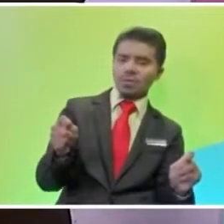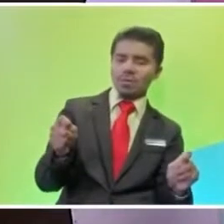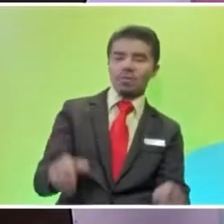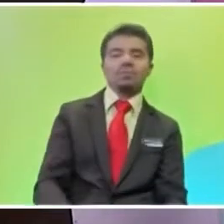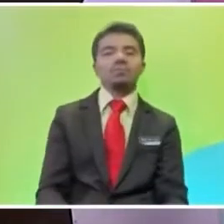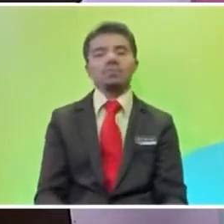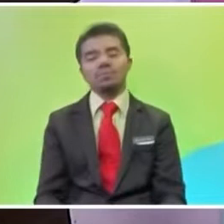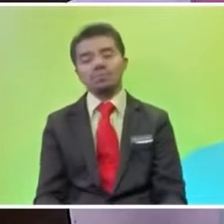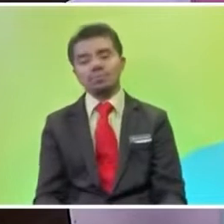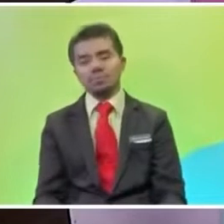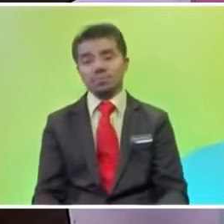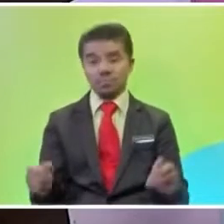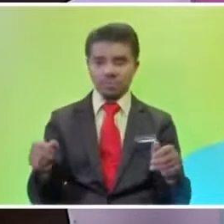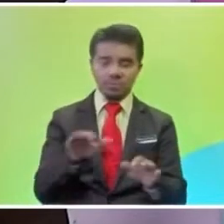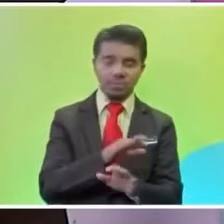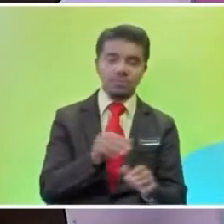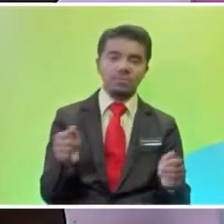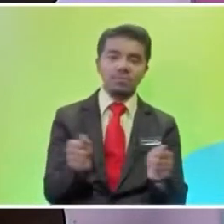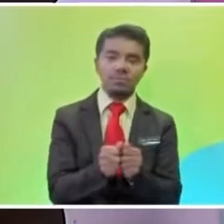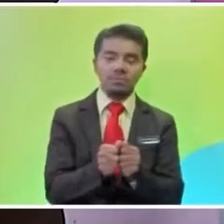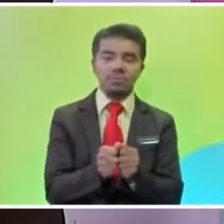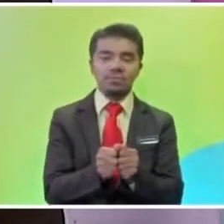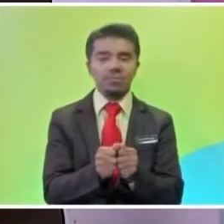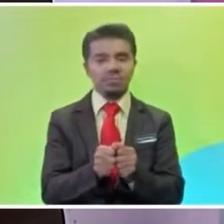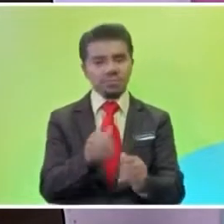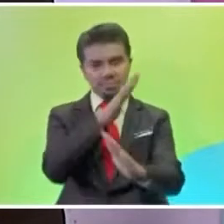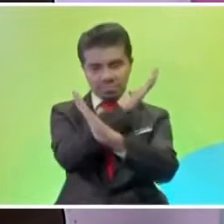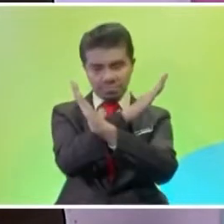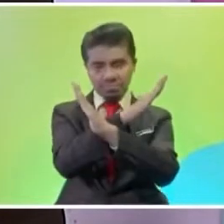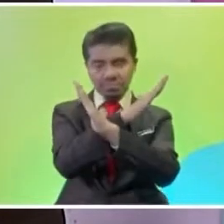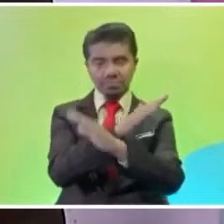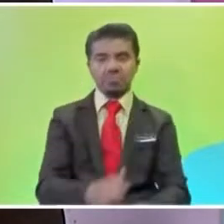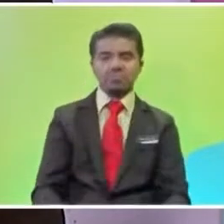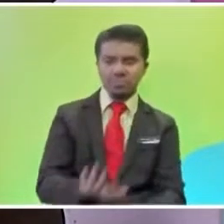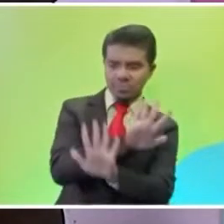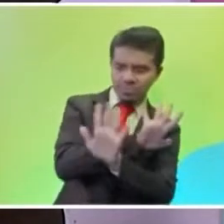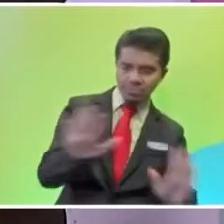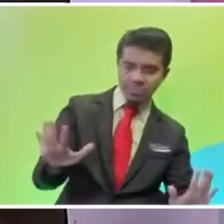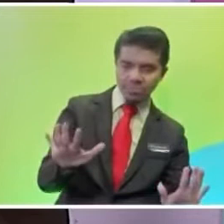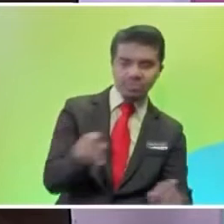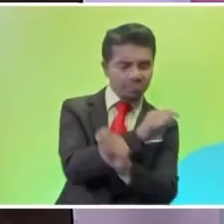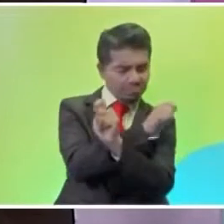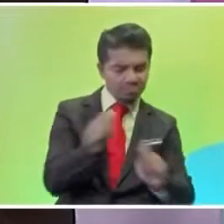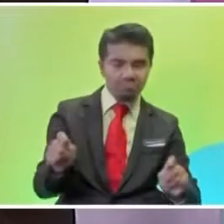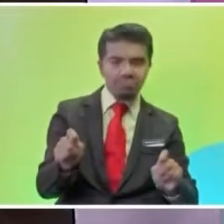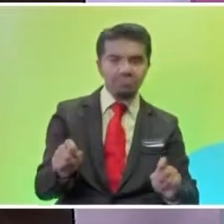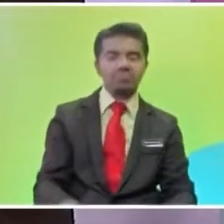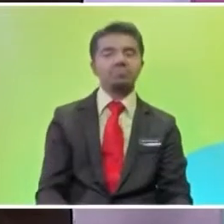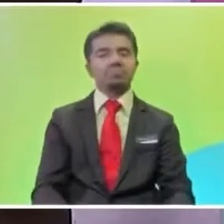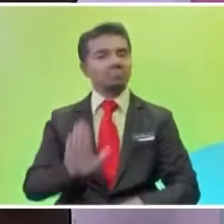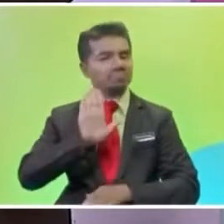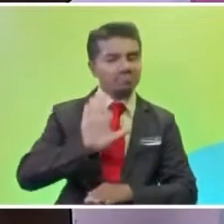lagi tidak ataupun jangan kadang-kadang murid dikatakan tidak seperti ini ada murid ketika tidak dengan menolak